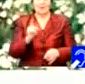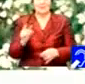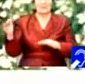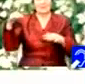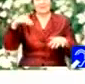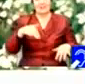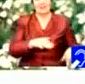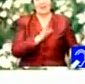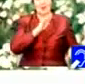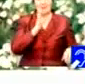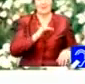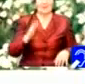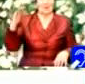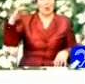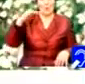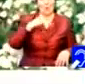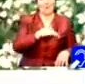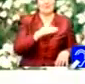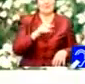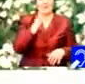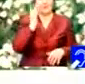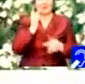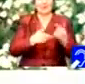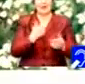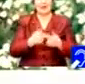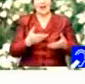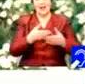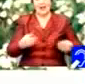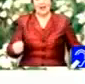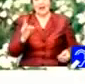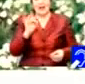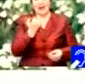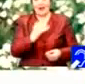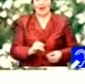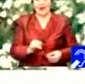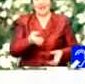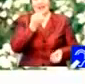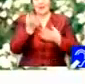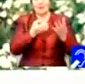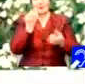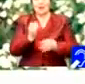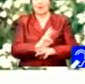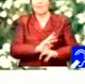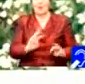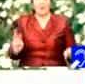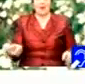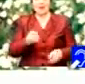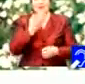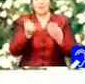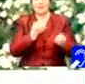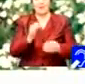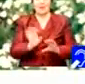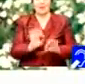din munții Oreștiei devine în fiecare primăvară raiul ghioceilor, milioane de flori care au inspirat legende